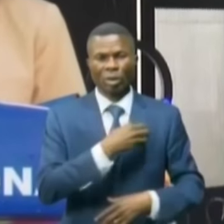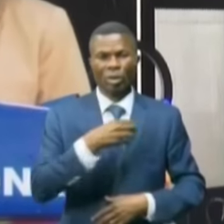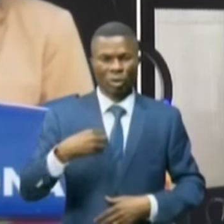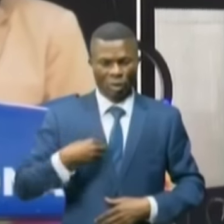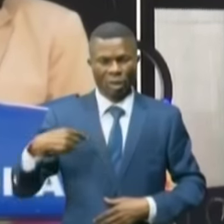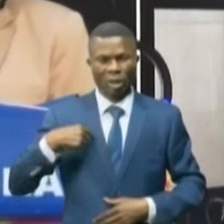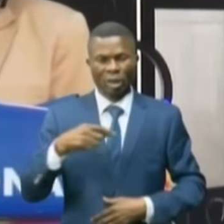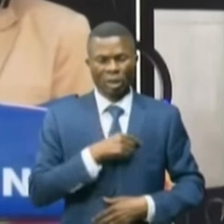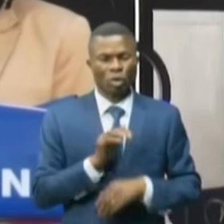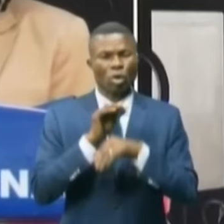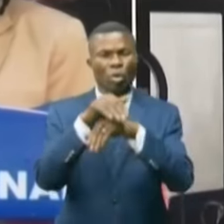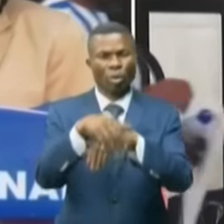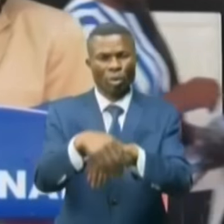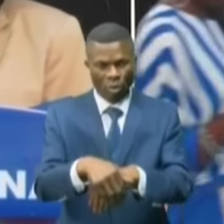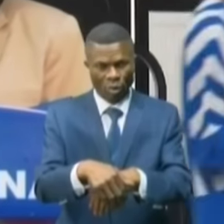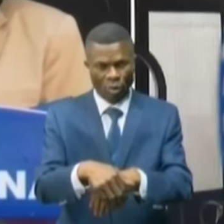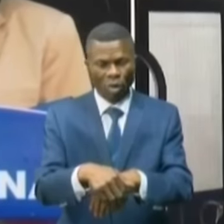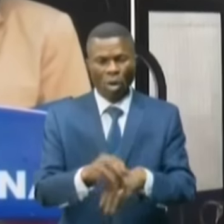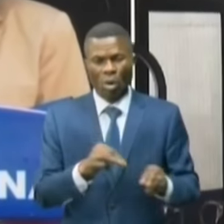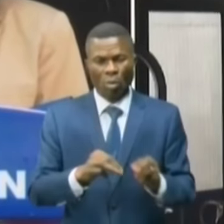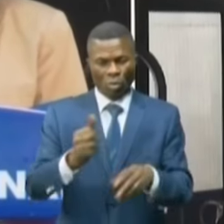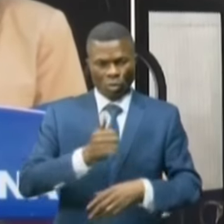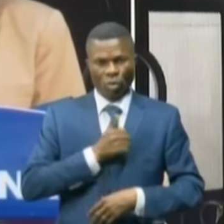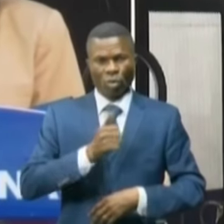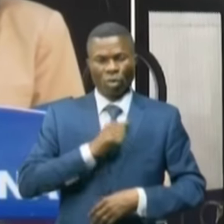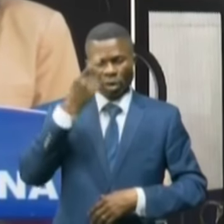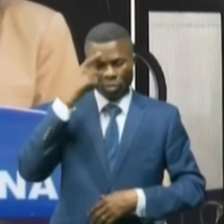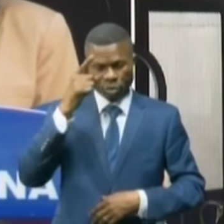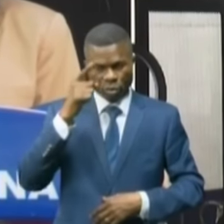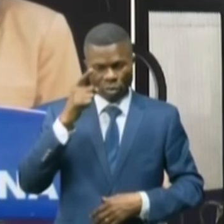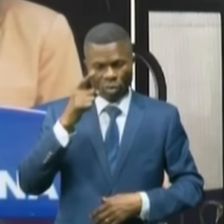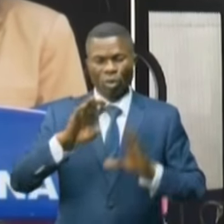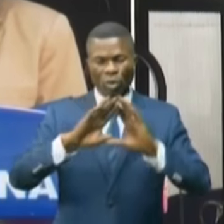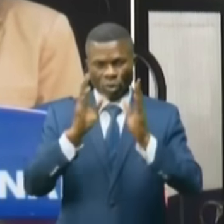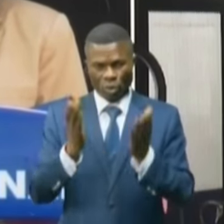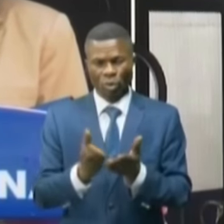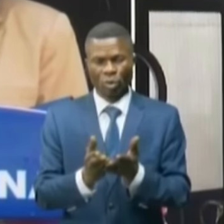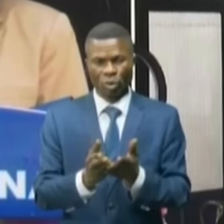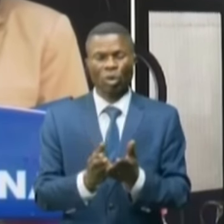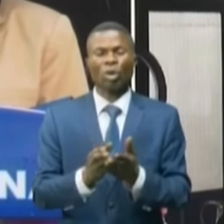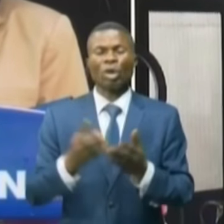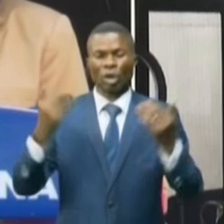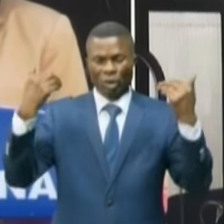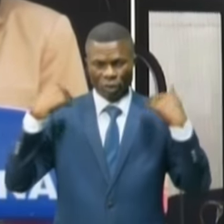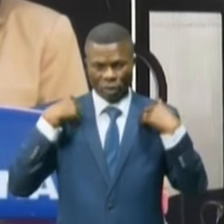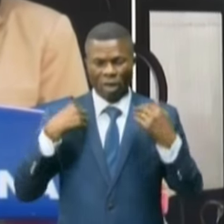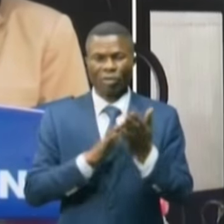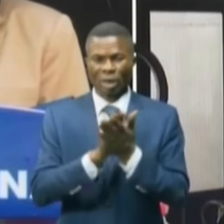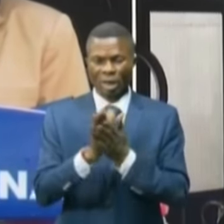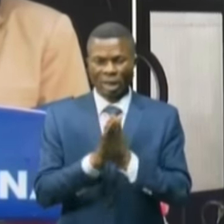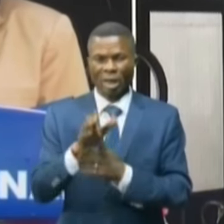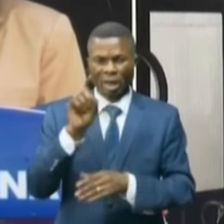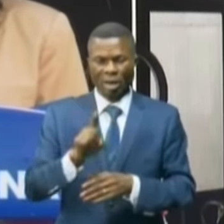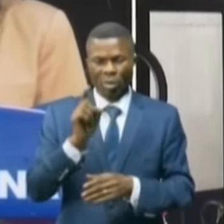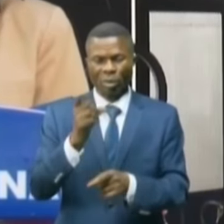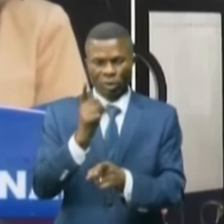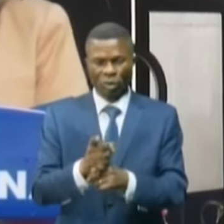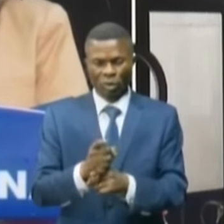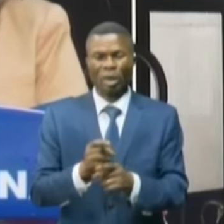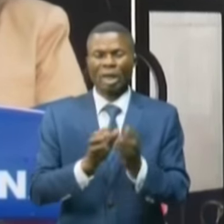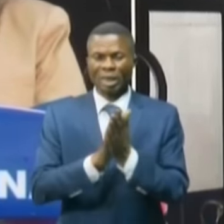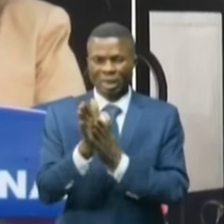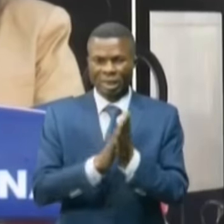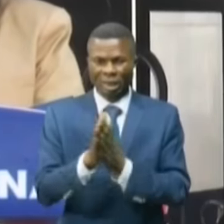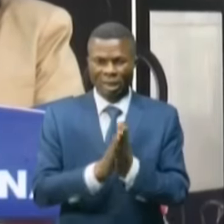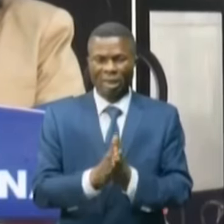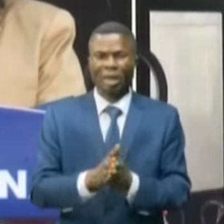allions contribuer en notre manière pour que ces réflexions prennent en compte nos besoins spécifiques, prennent en compte